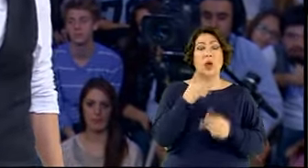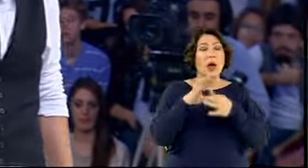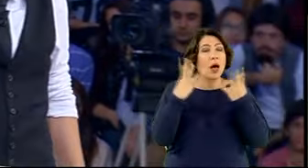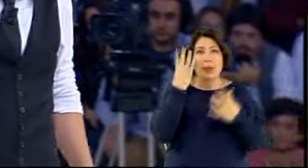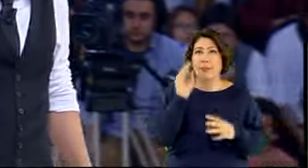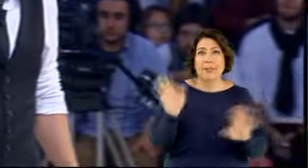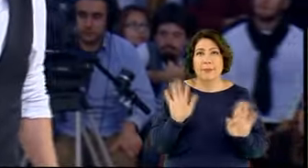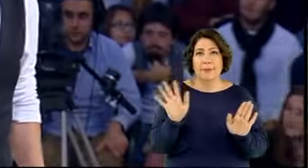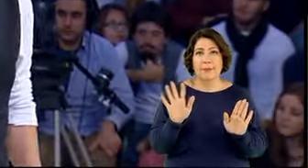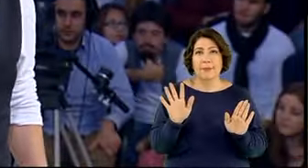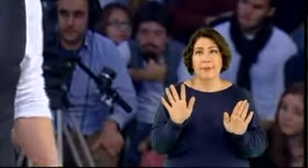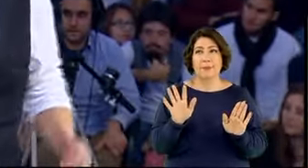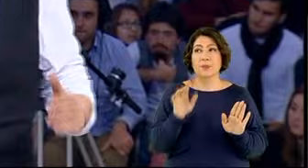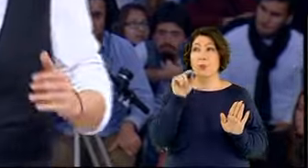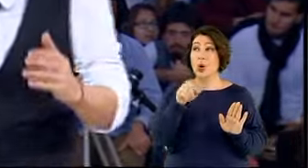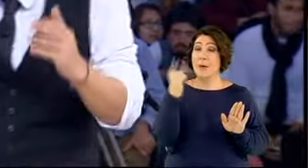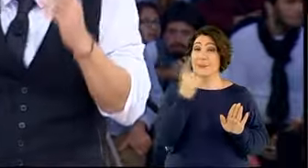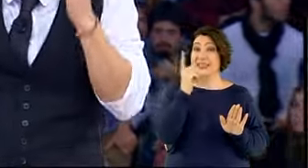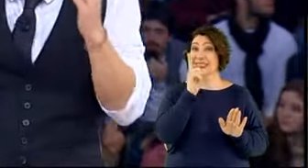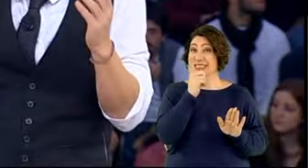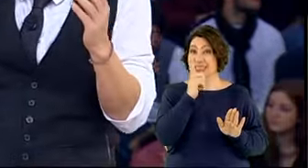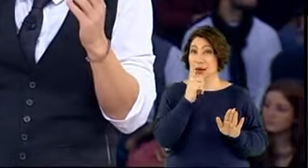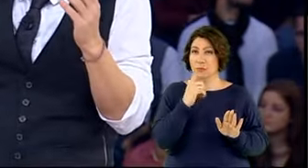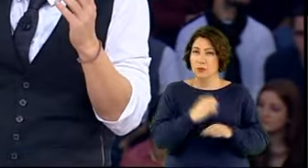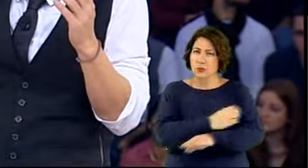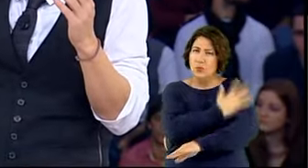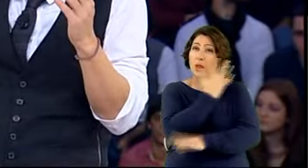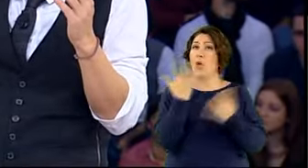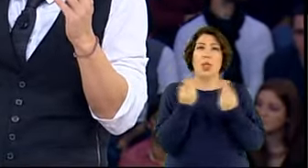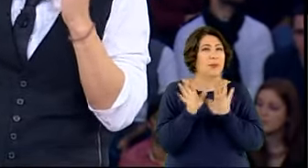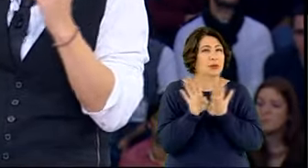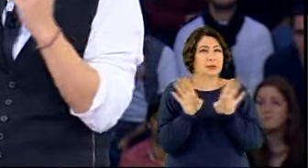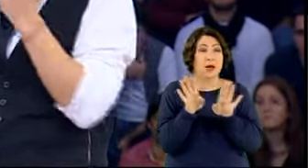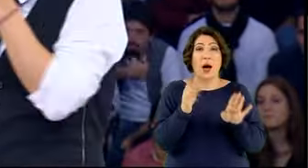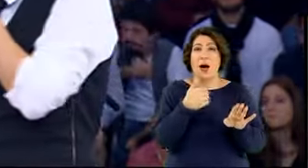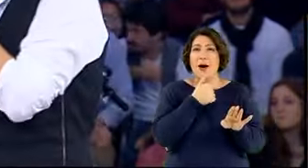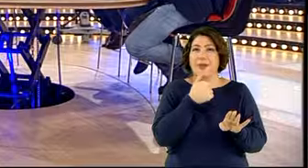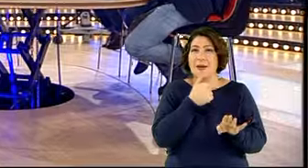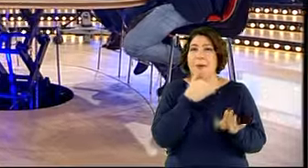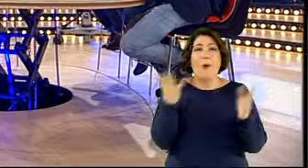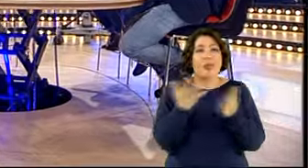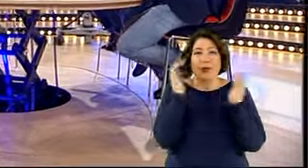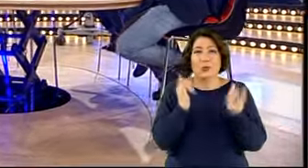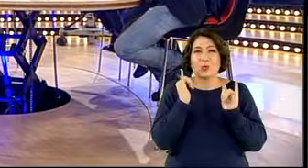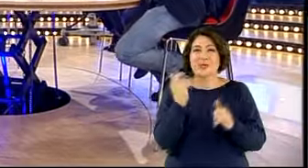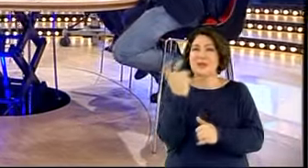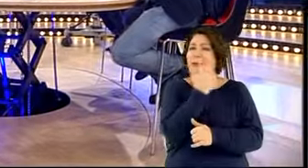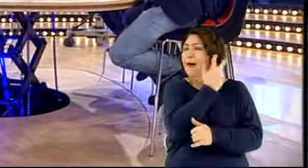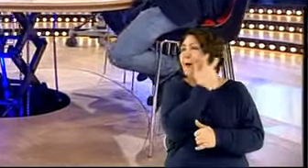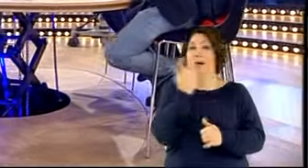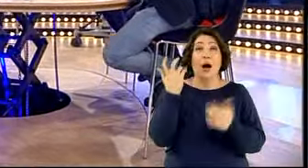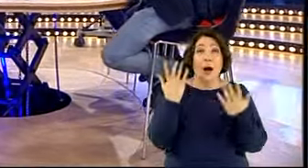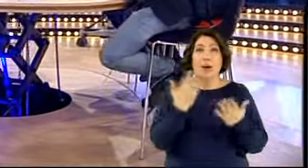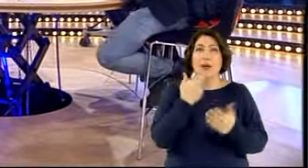anlayamadım. Böyle bir sese duygulanıyor olamaz. Adam o kadar kötü söylüyor ki kadın